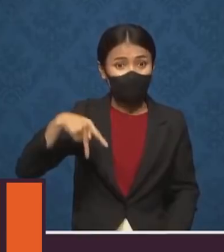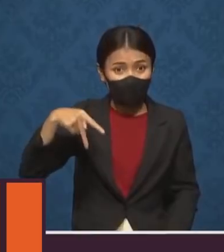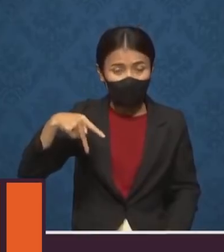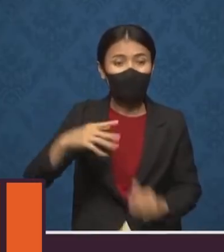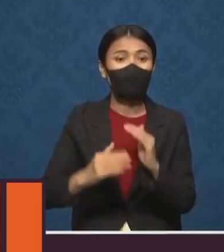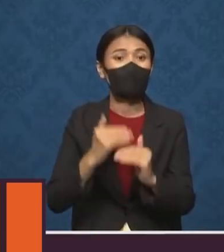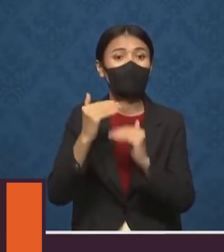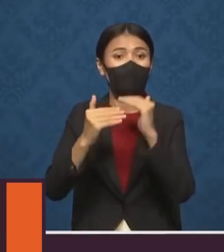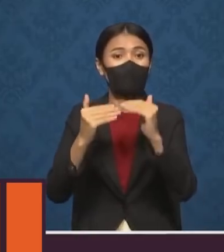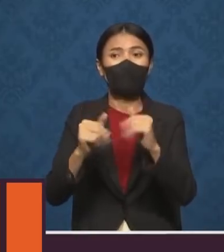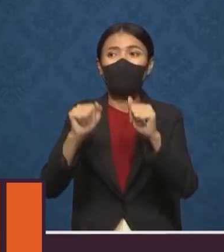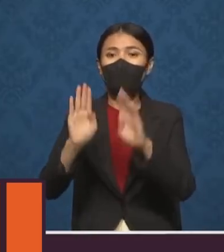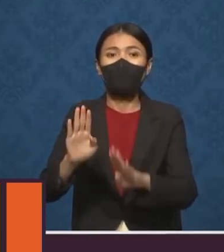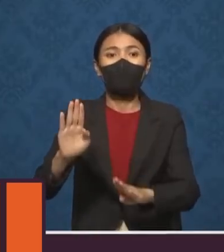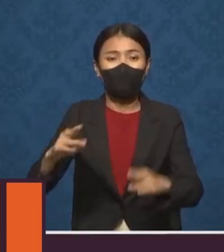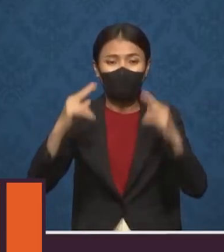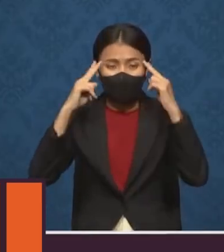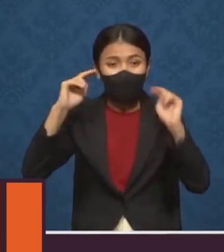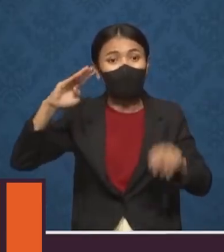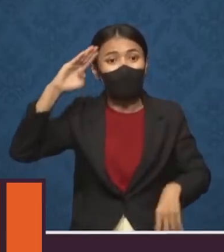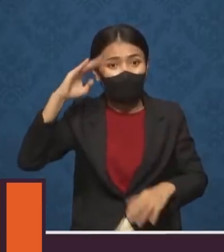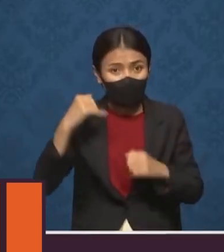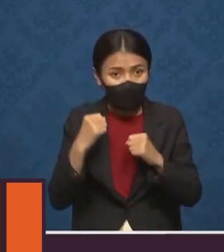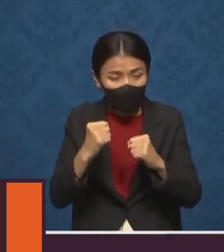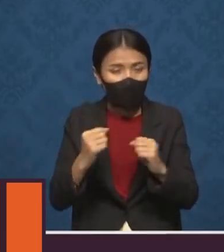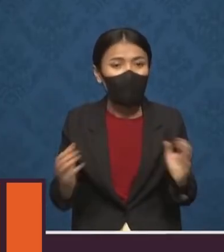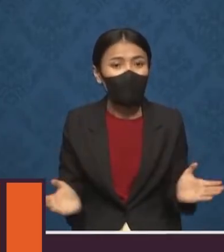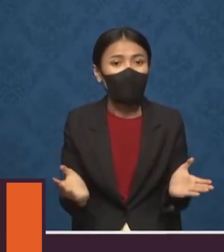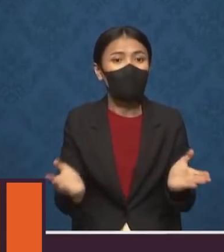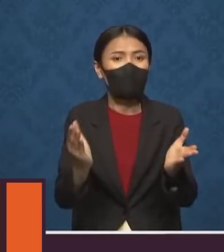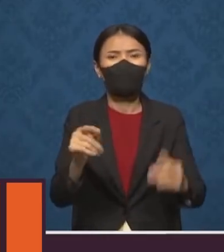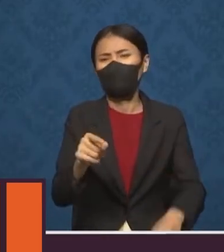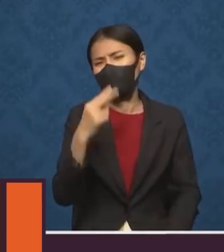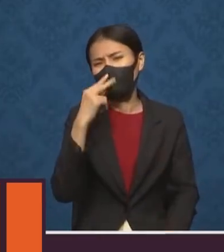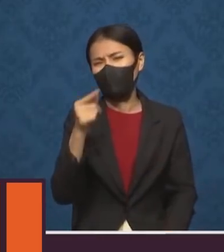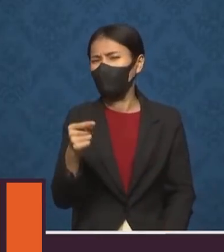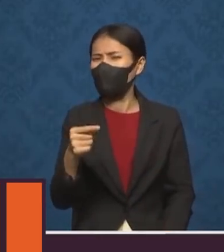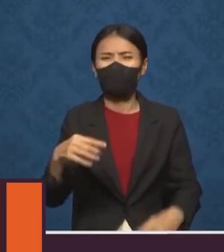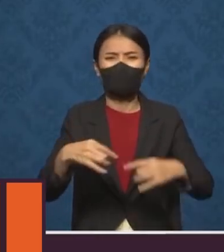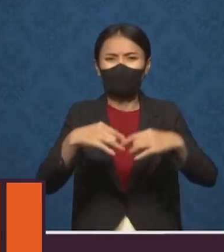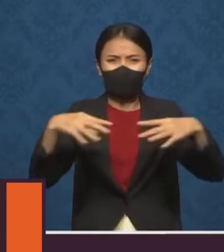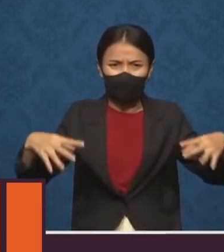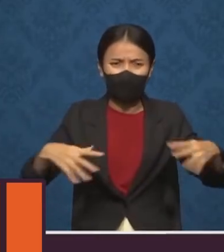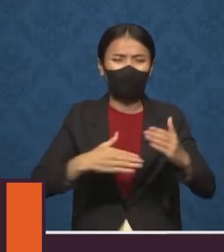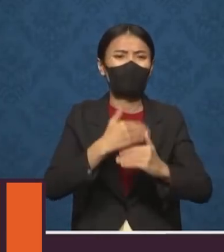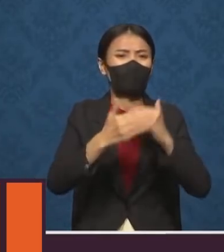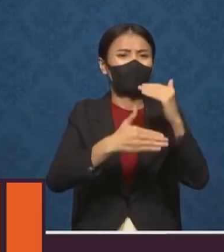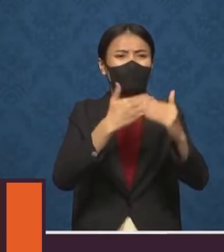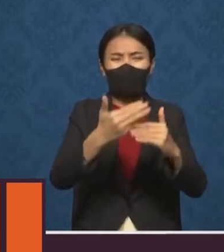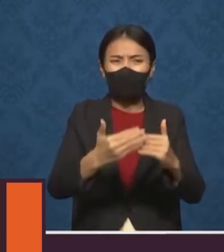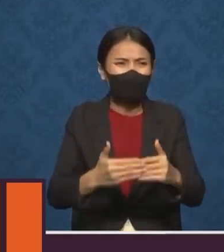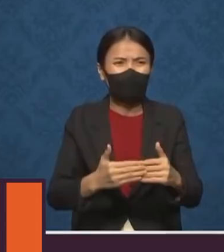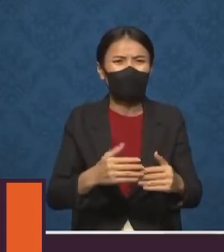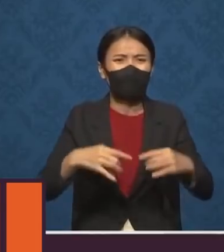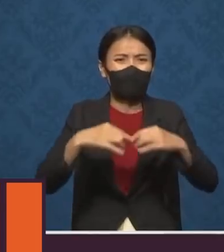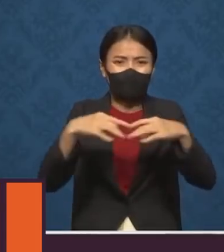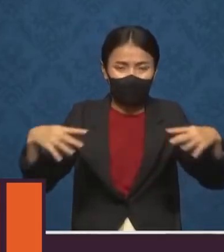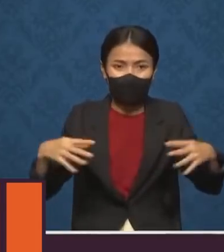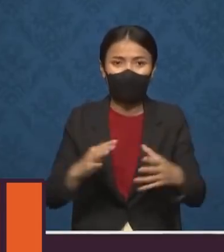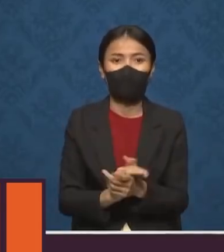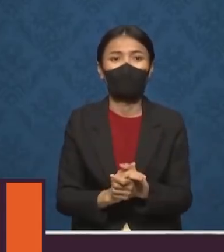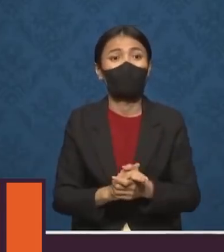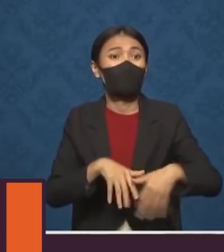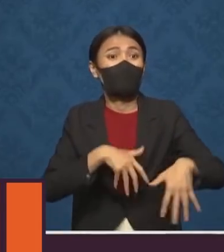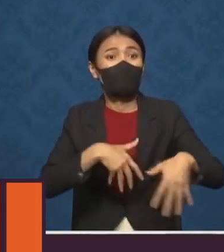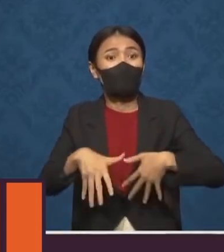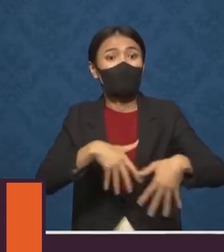ทิปแบบที่คุณประยุทธ์กำลังพยายามผลักดันอยู่เนี่ยมันไม่สอดคล้องกับหลักการพัฒนาที่ยั่งยืนค่ะและยังคงทอดทิ้ง